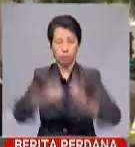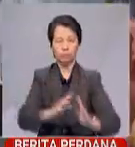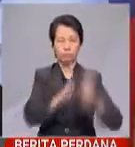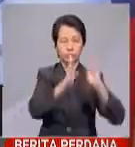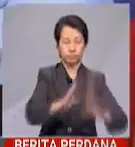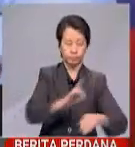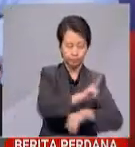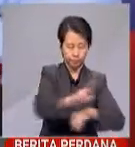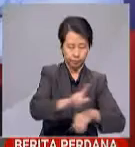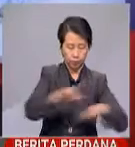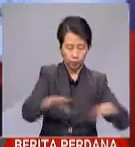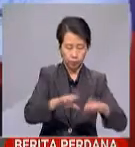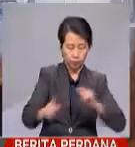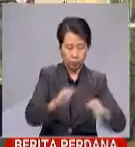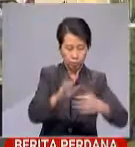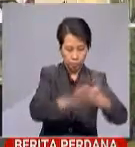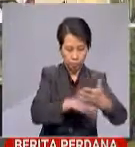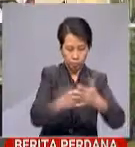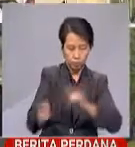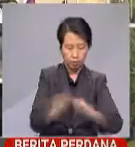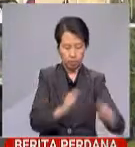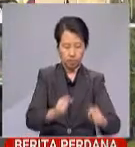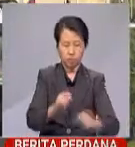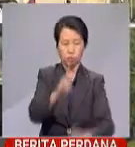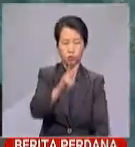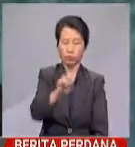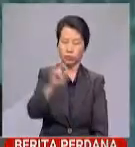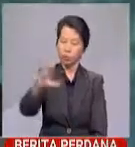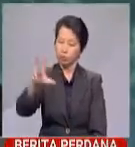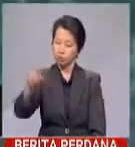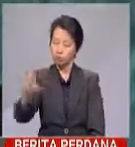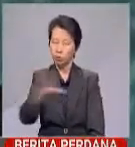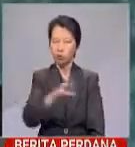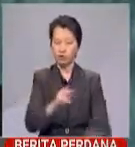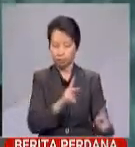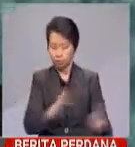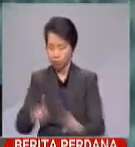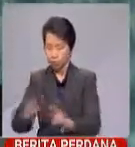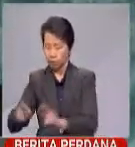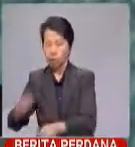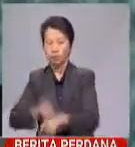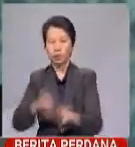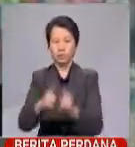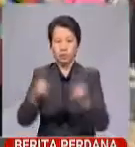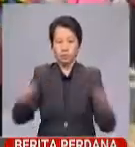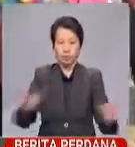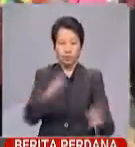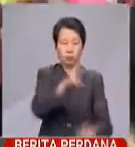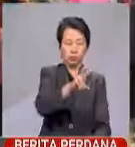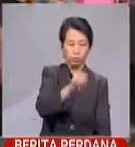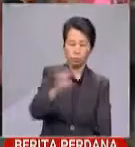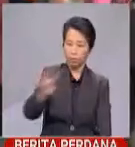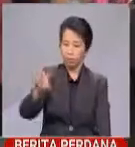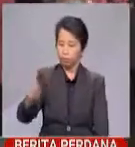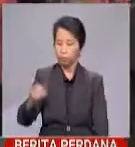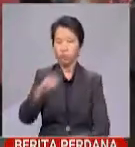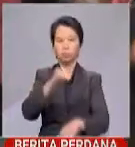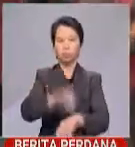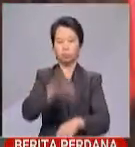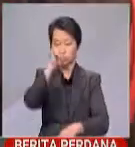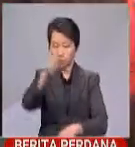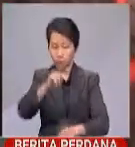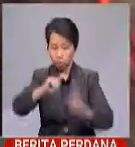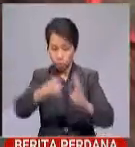terus menjalankan rangka tindak pembangunan Labuan 2030 dan pelan perancangan jangka panjang Labuan 2040 dalam